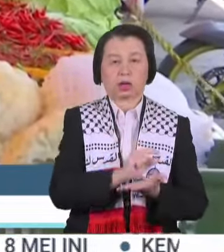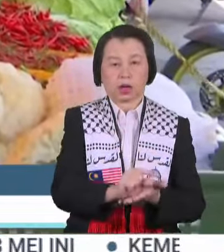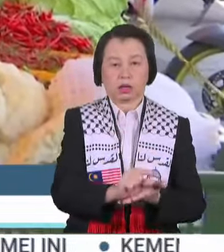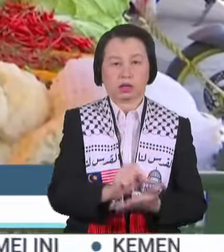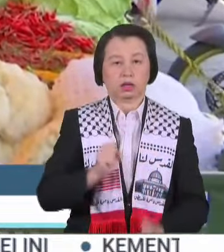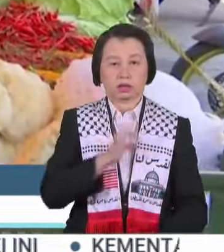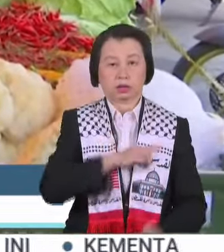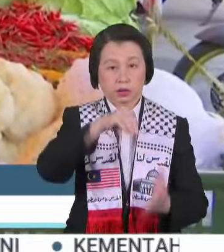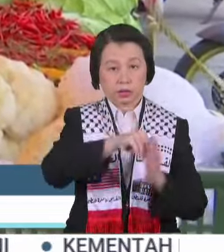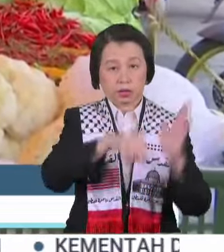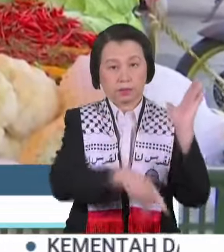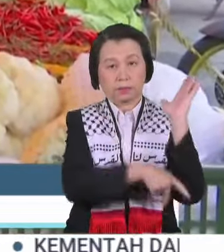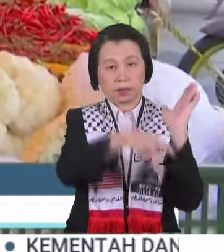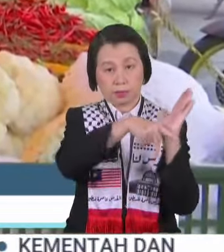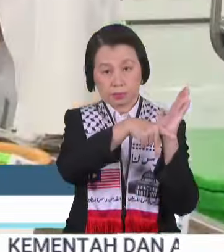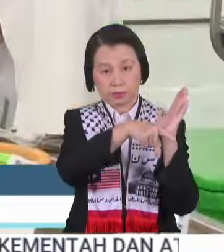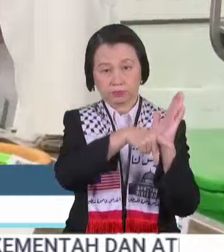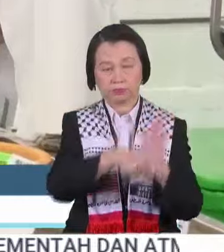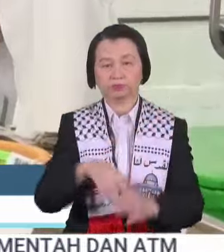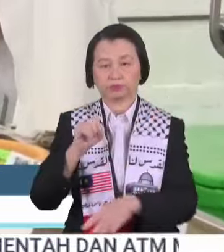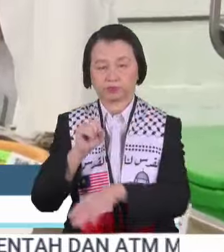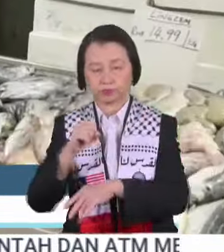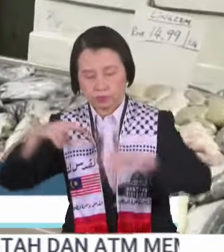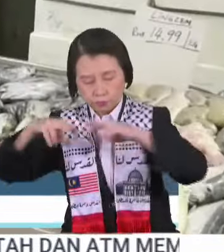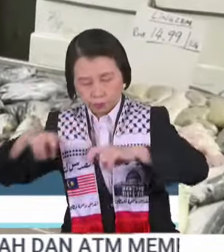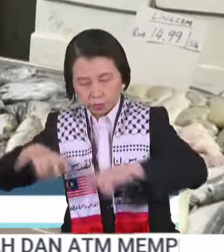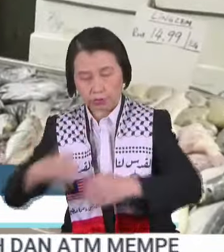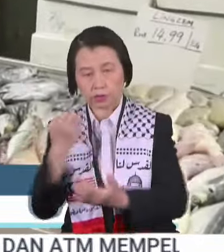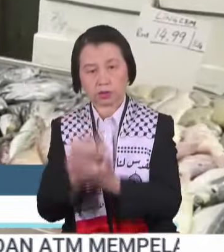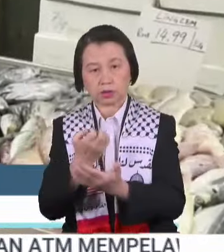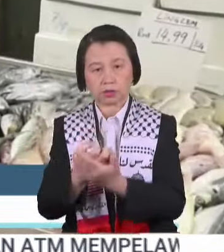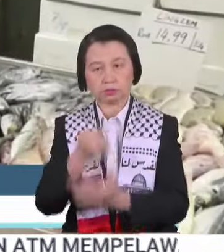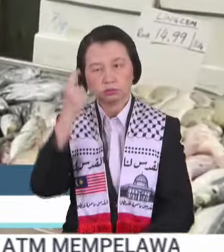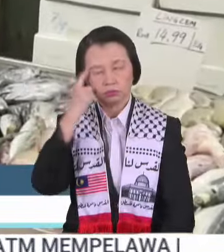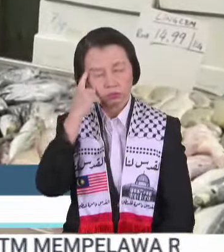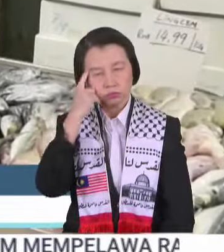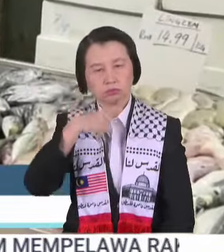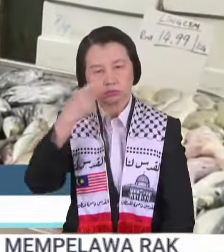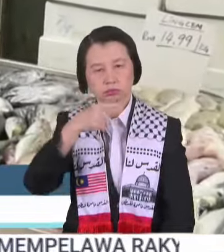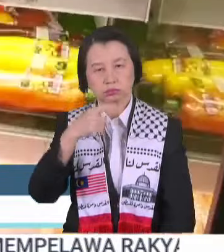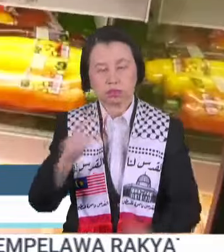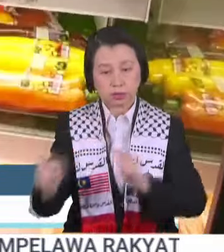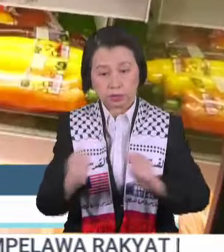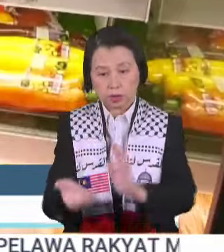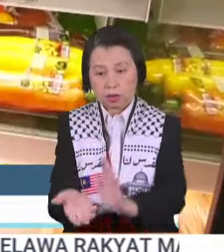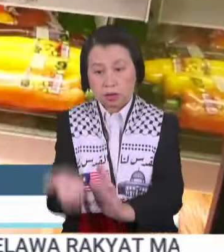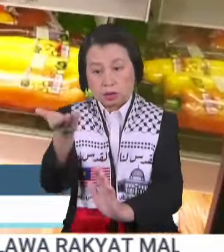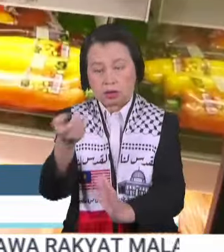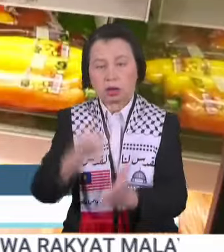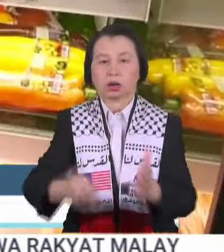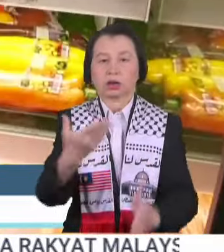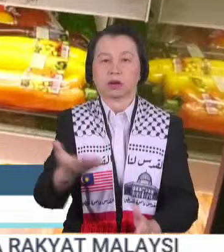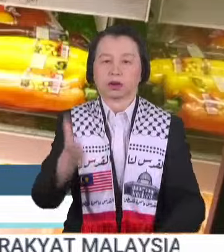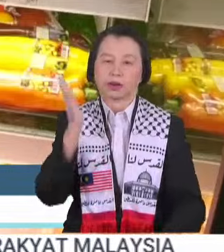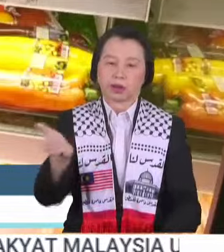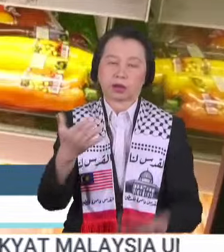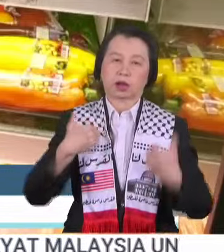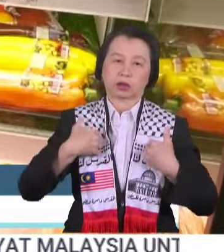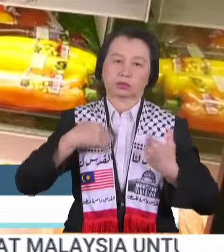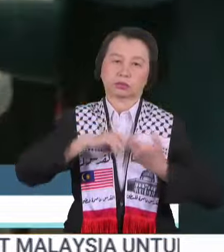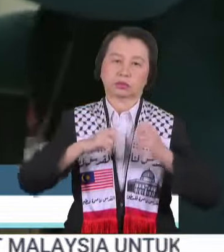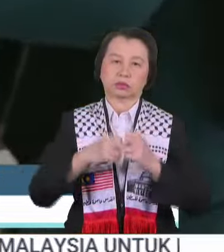diluluskan di Parlimen. Penganalisis ekonomi Dato' Dr. Madeline Burma berpendapat tindakan menaikkan harga barang itu akan mewujudkan